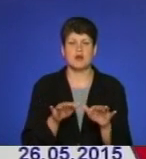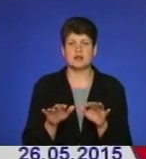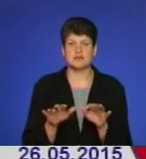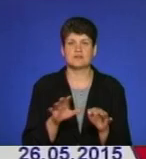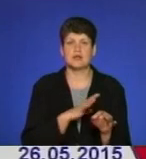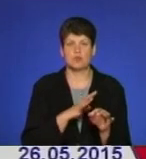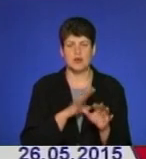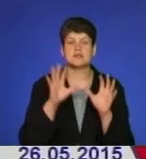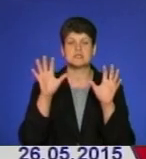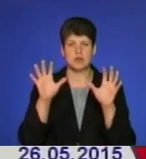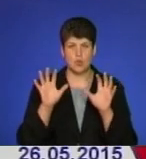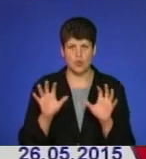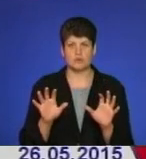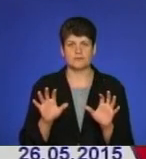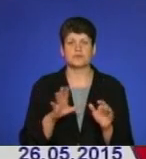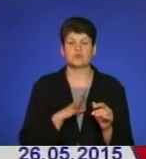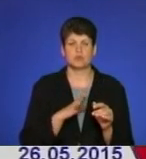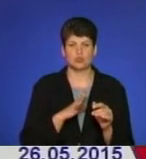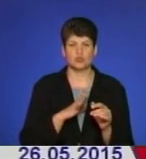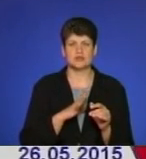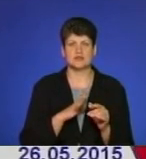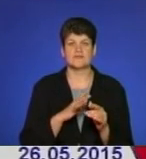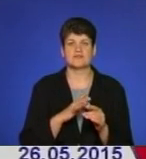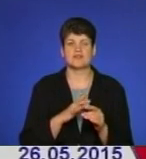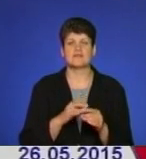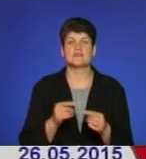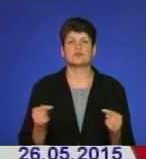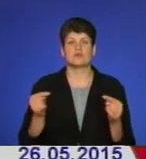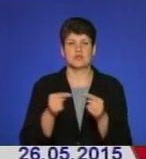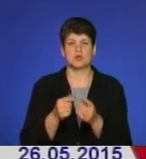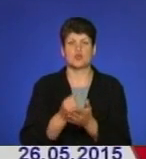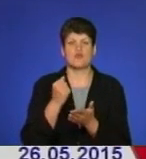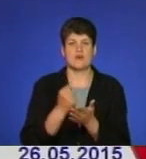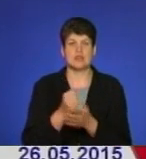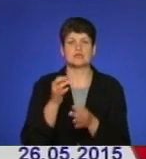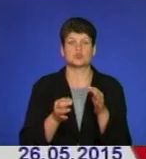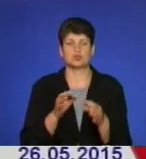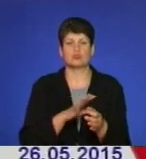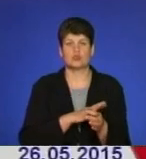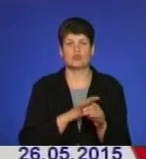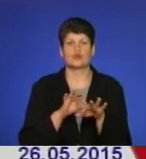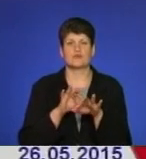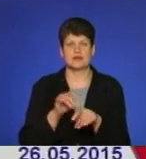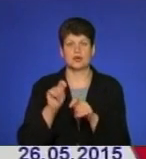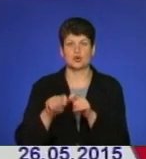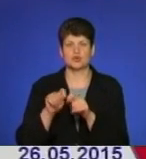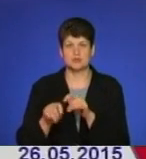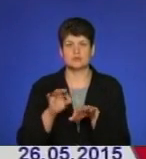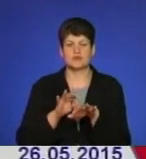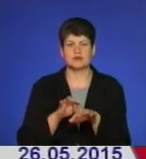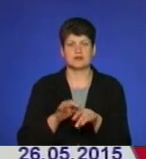була законною, тому що у них були відповідні ухвали суду, значить, в них був проведений контроль за вчиненням злочину,